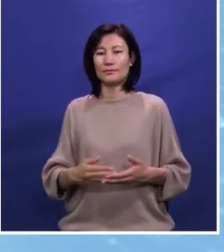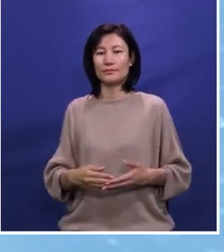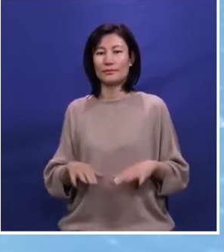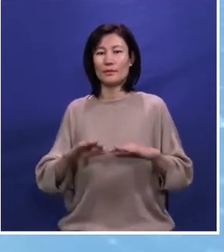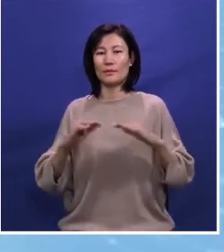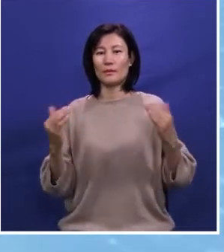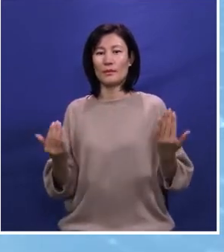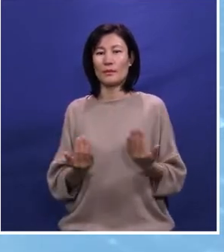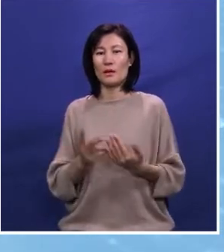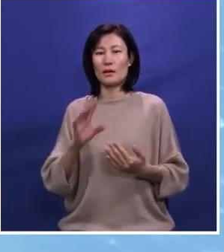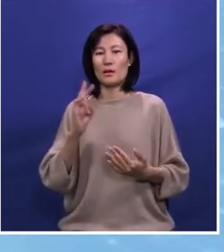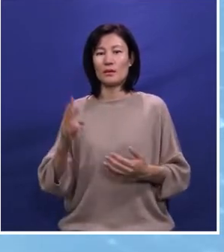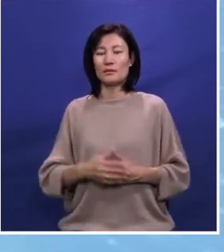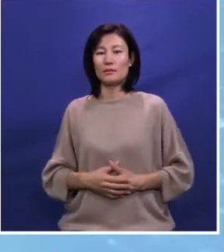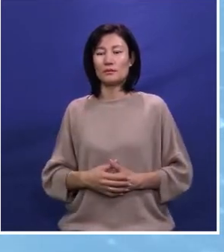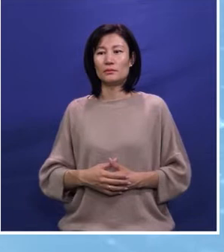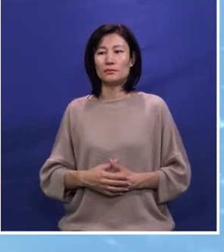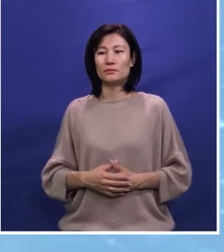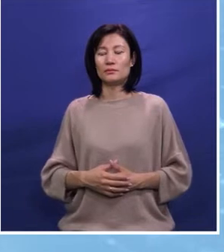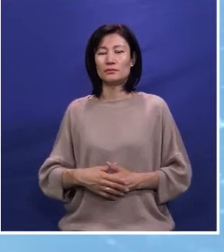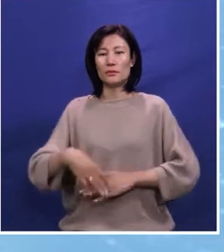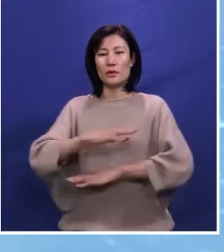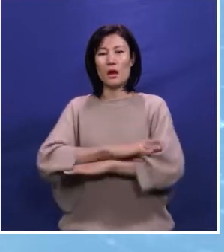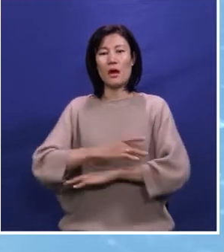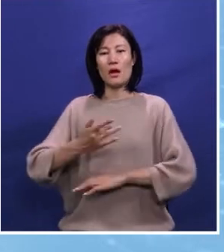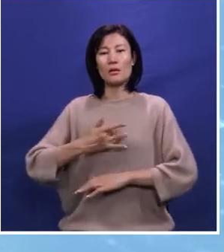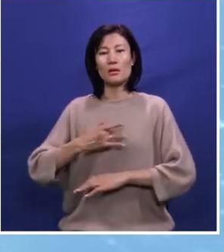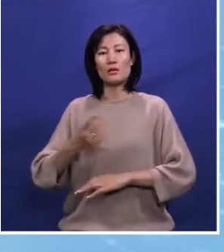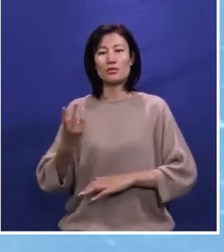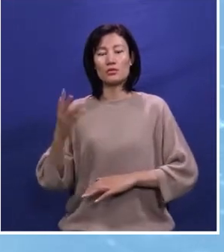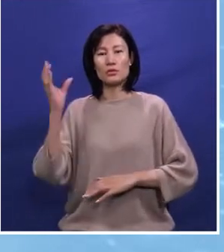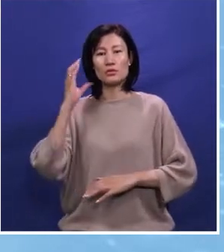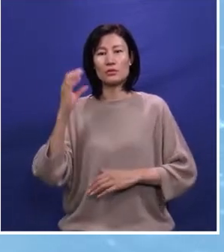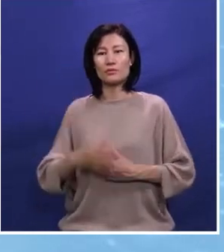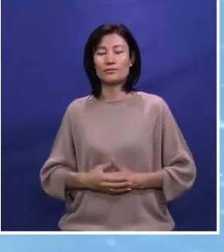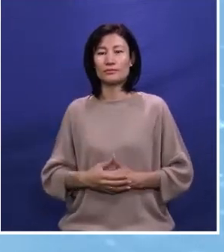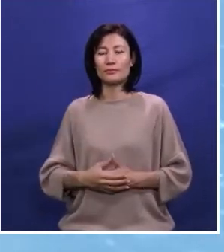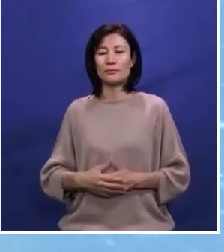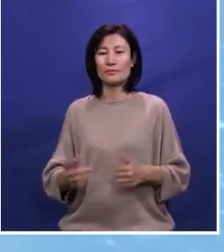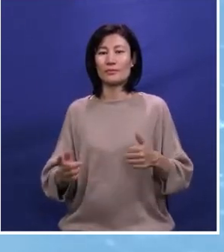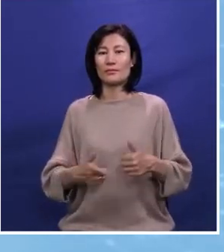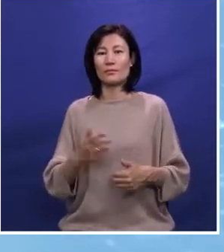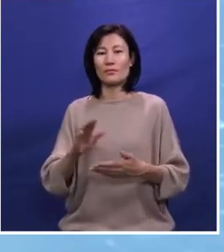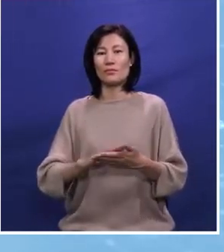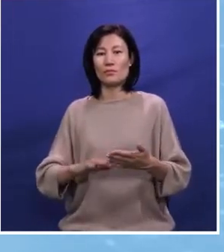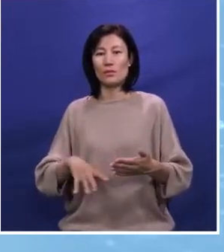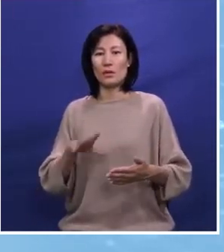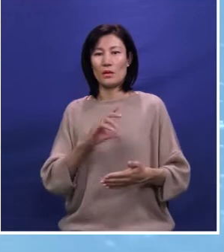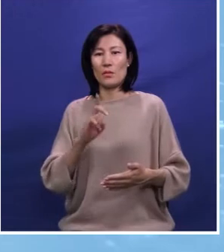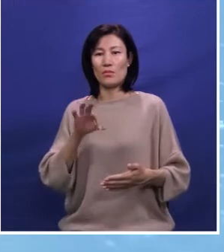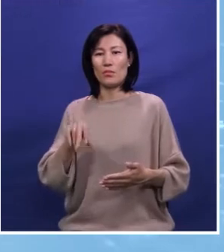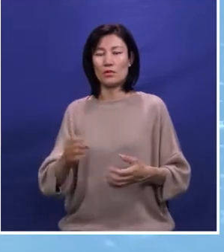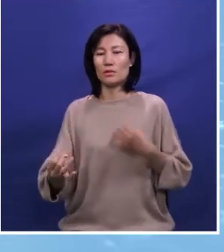карантин режимінің талаптарын сақтамасақ жағдай одан әрі күрделеніп кетуі ықтимал. Хасанов Қасановтың атынан заявка түсті. Заявка